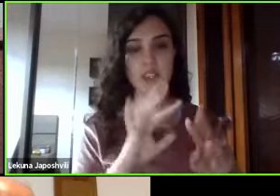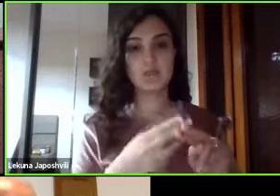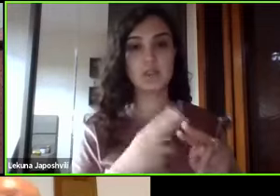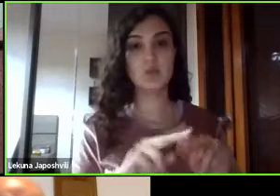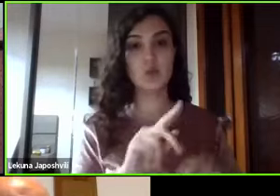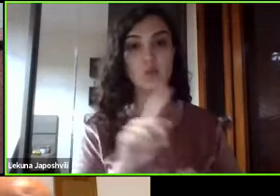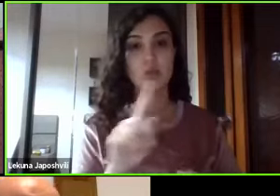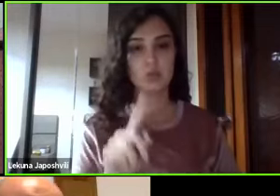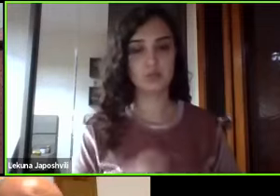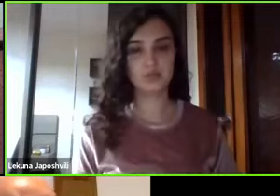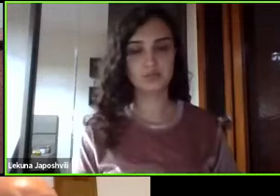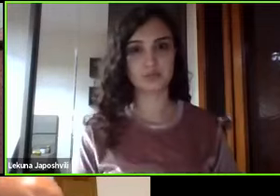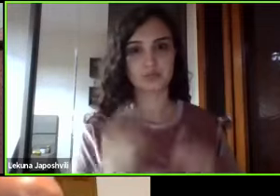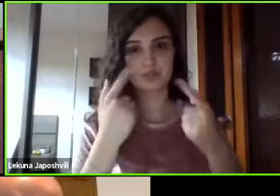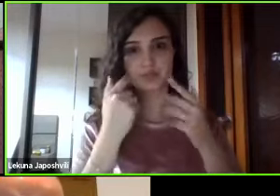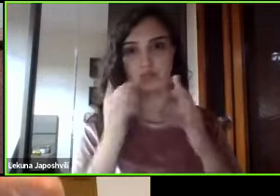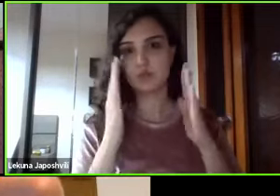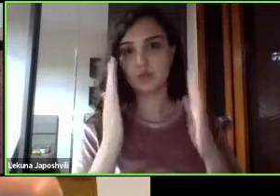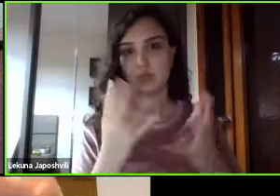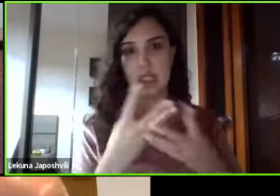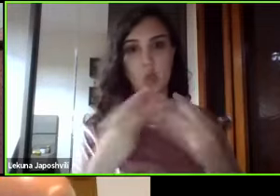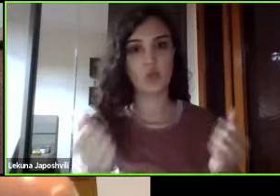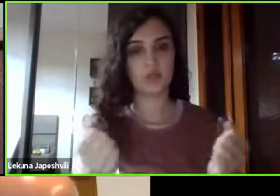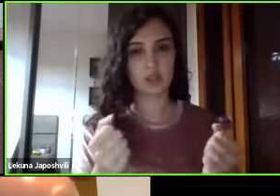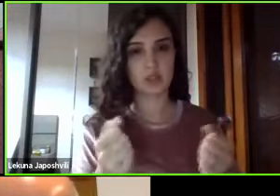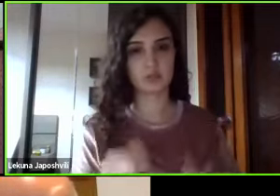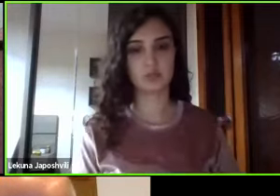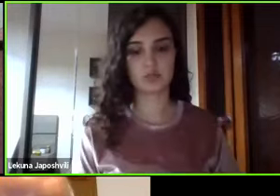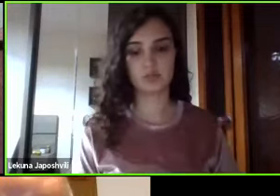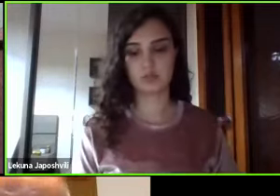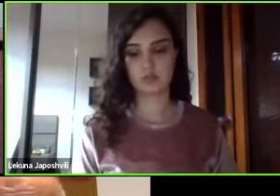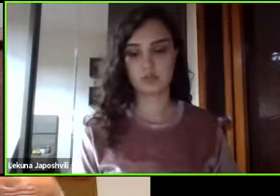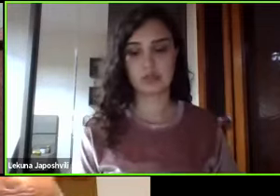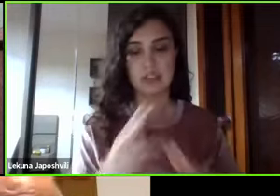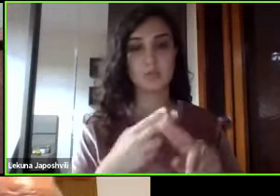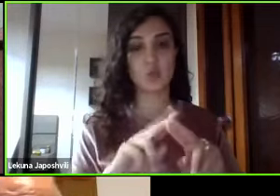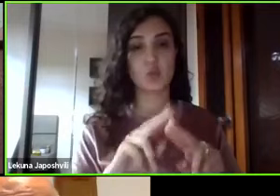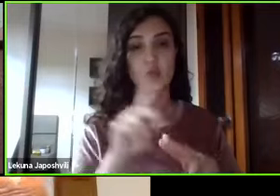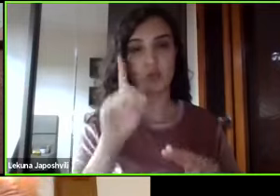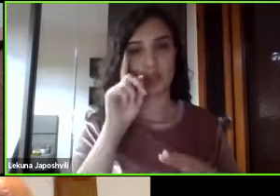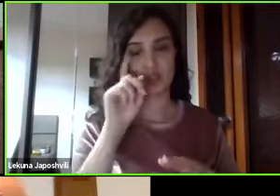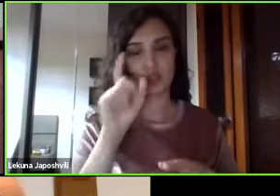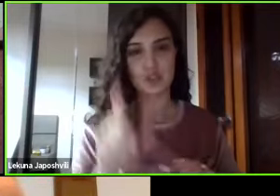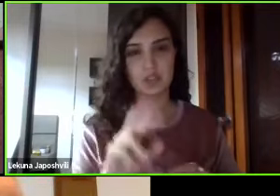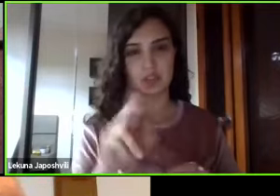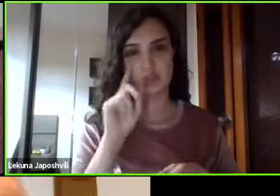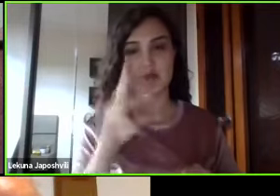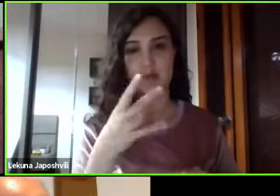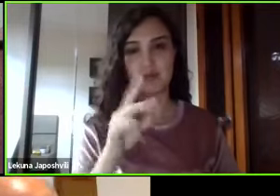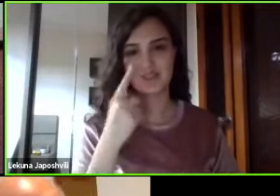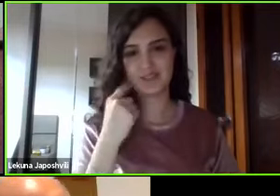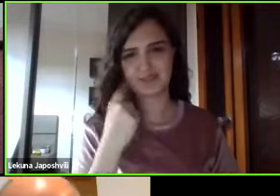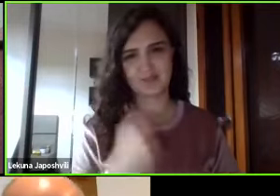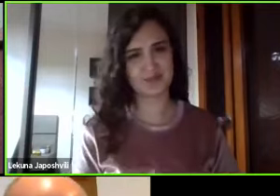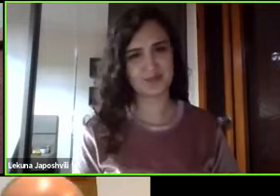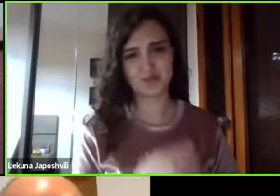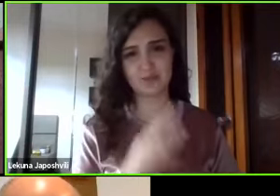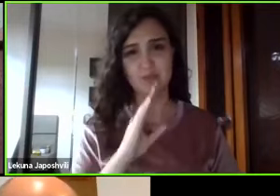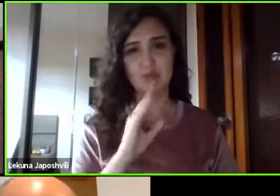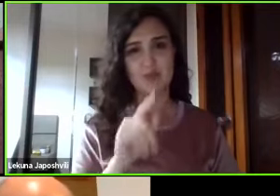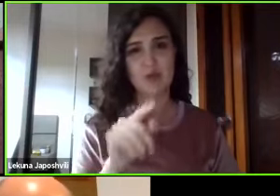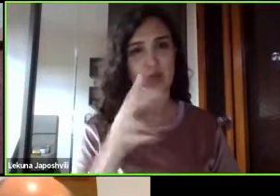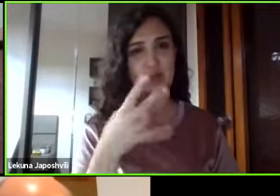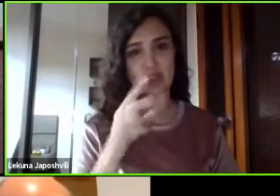რომ რა იტირებს და გაულის. იმიტომ რომ ბიჭია და ბიჭმა არ უნდა იტიროს, იმიტომ რომ გოგოა და